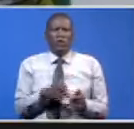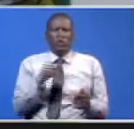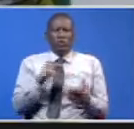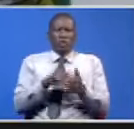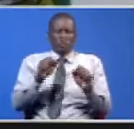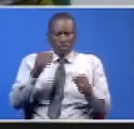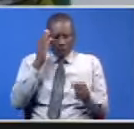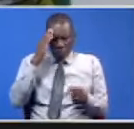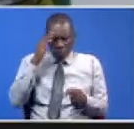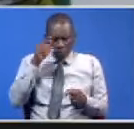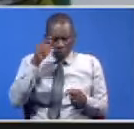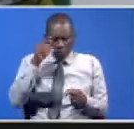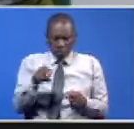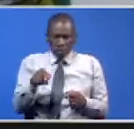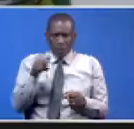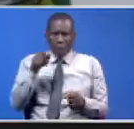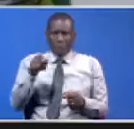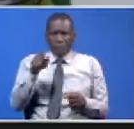kwamba